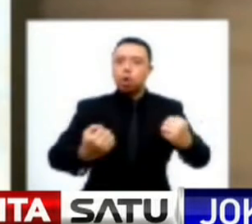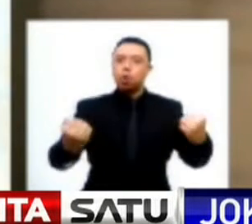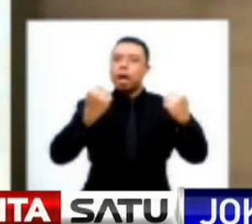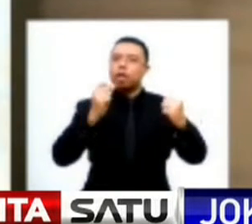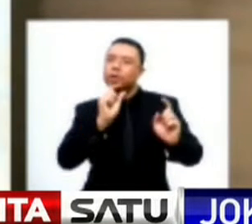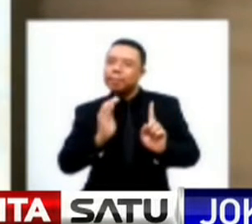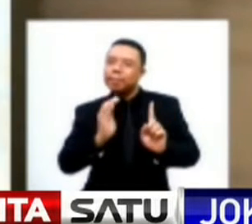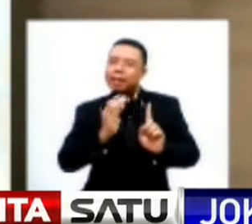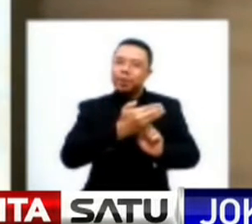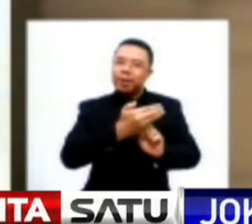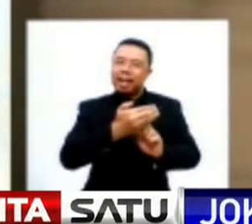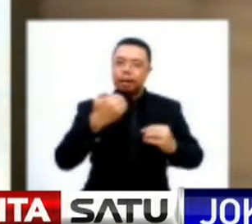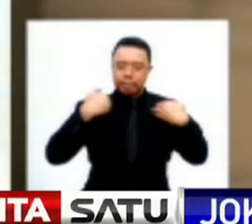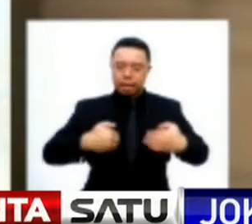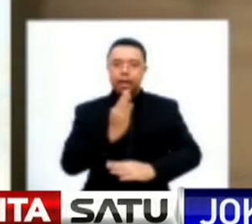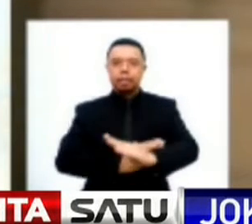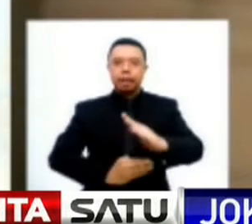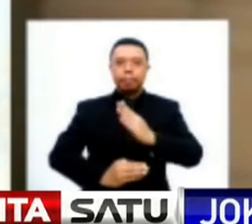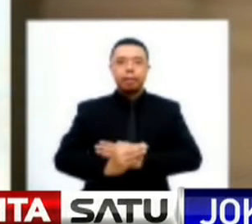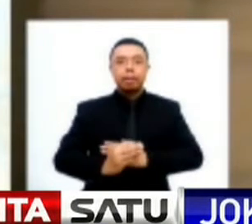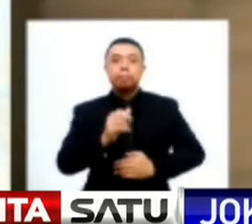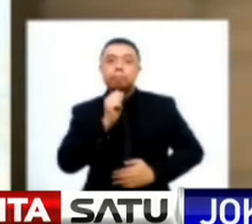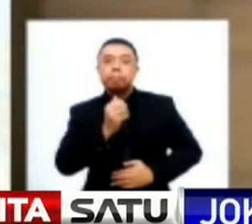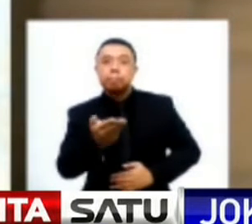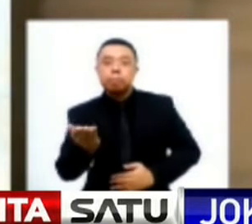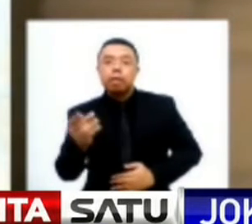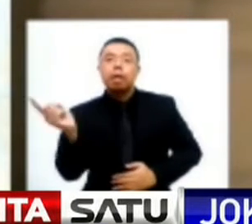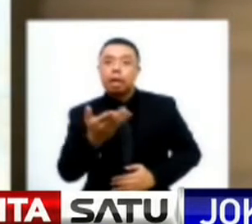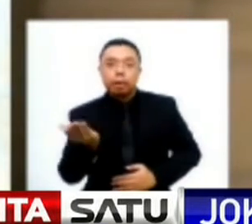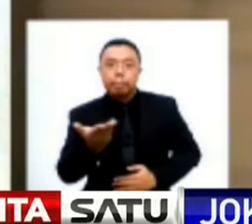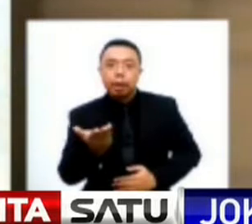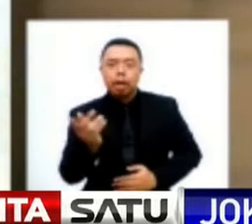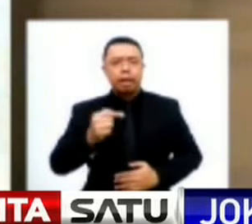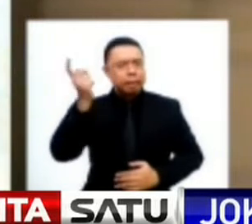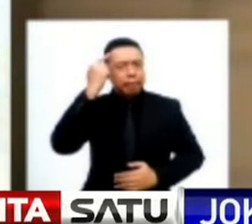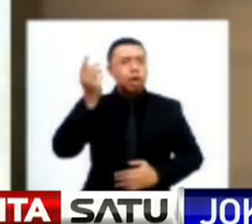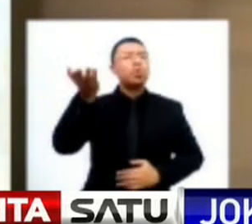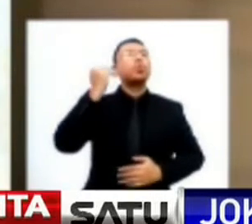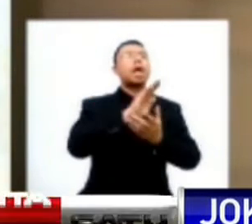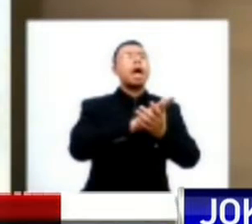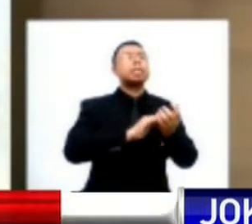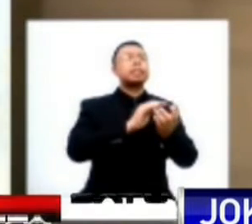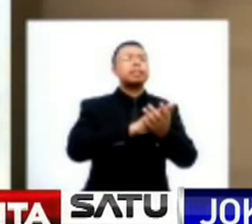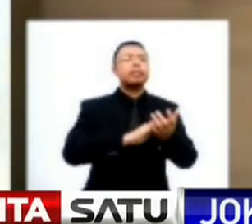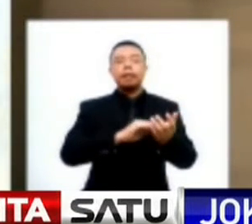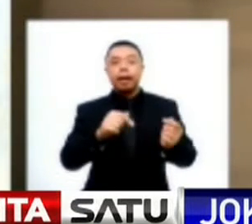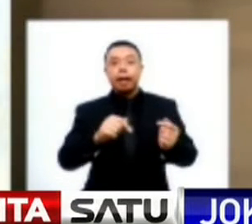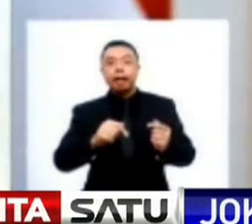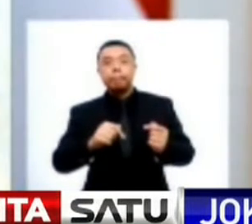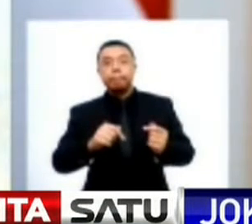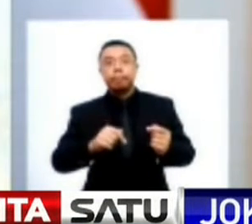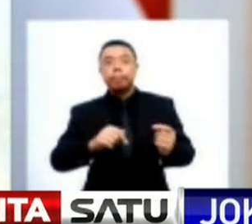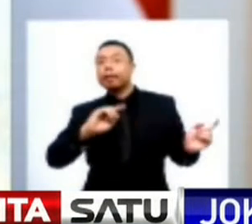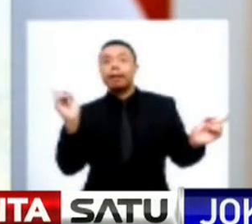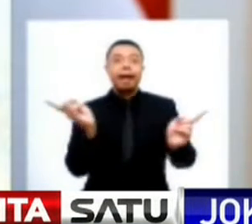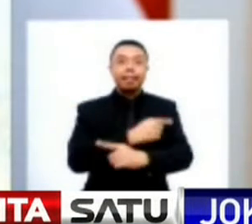bagi perlindungan penyandang disabilitas, yaitu dari paradigma karitatif dan